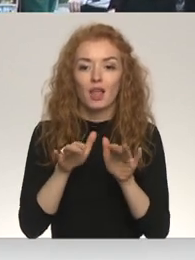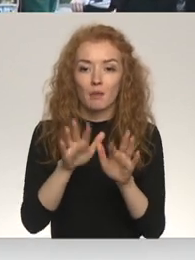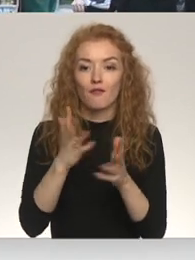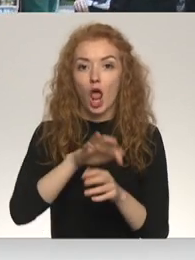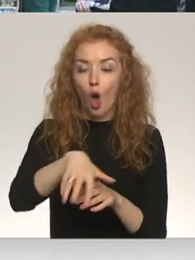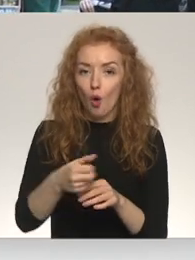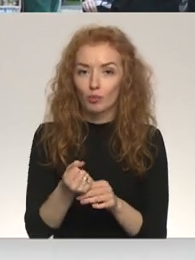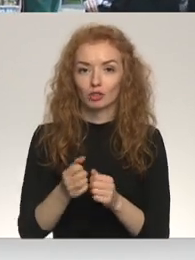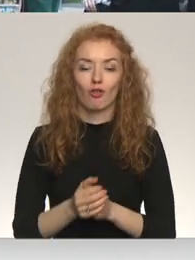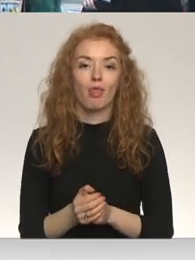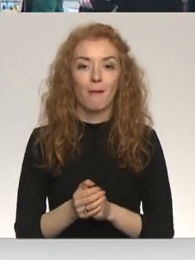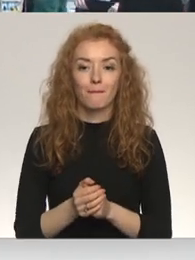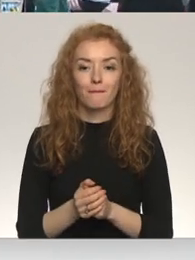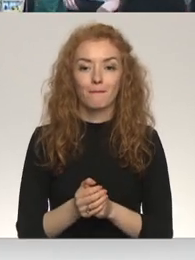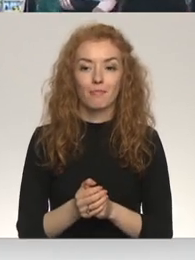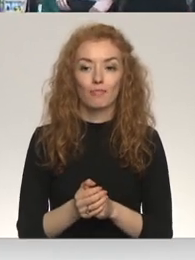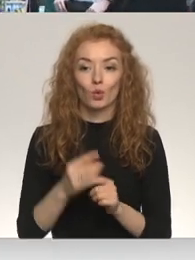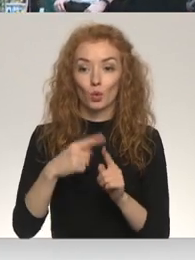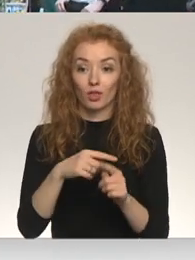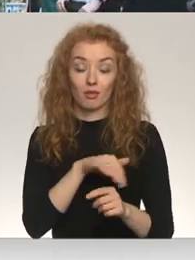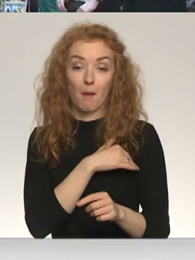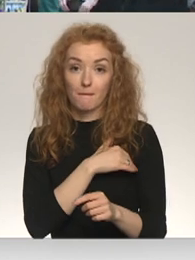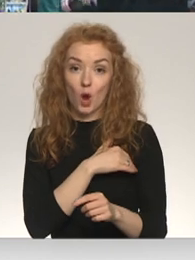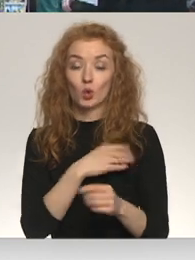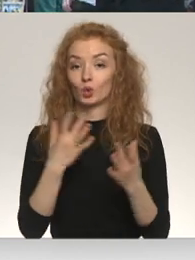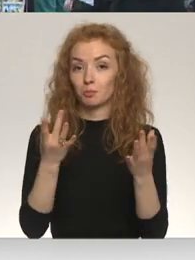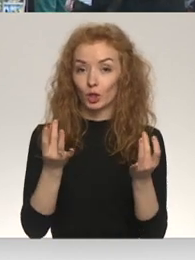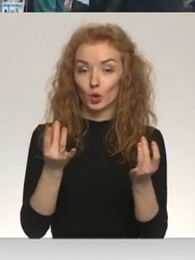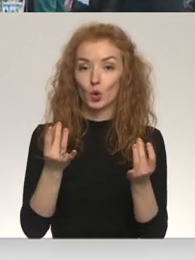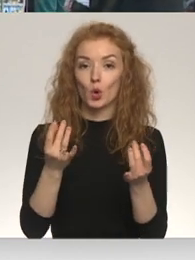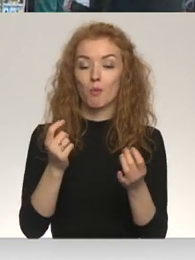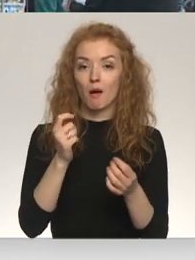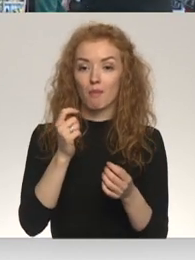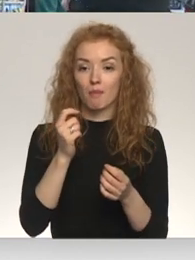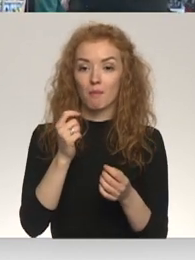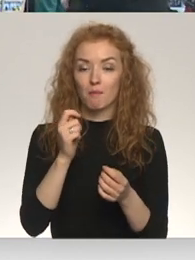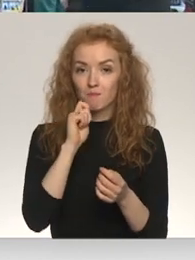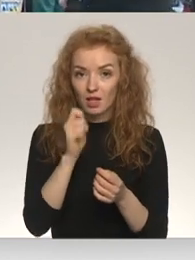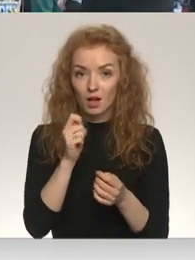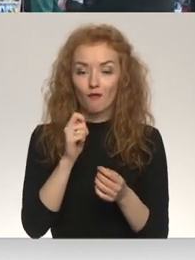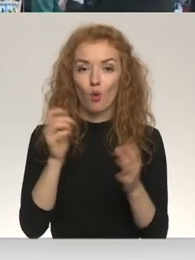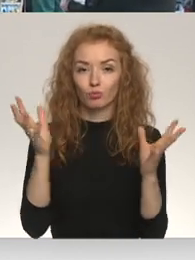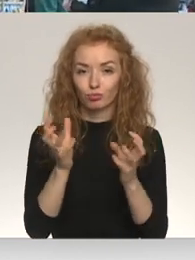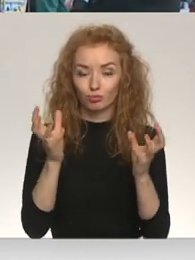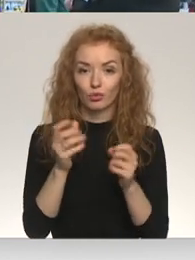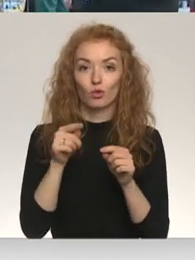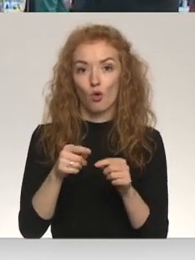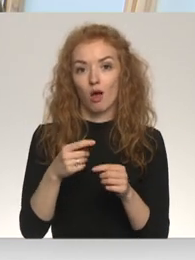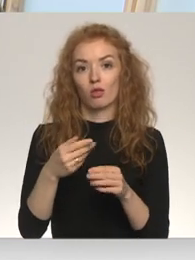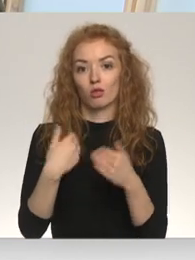laupīšanās, un temperatūras, mitruma, mikrofona un svaru sensoru to mums ļauj